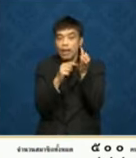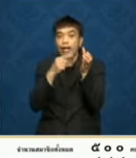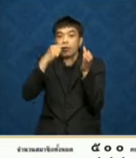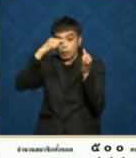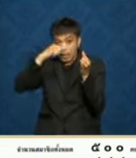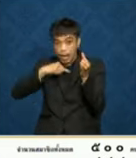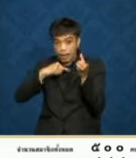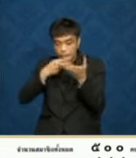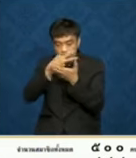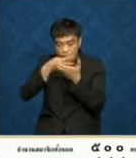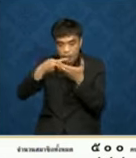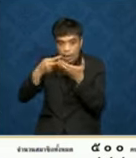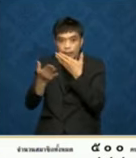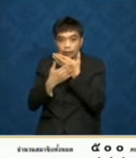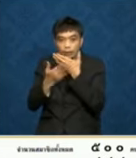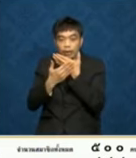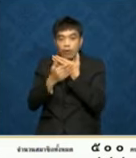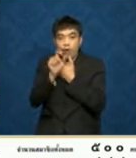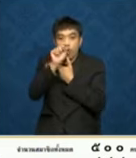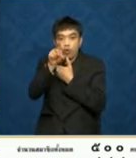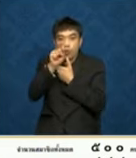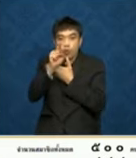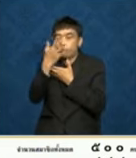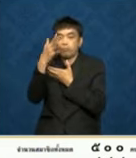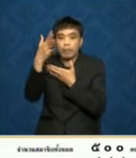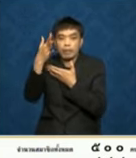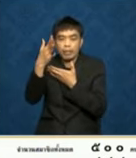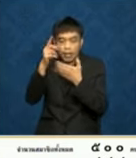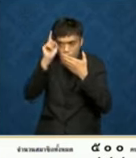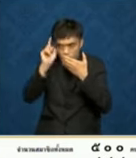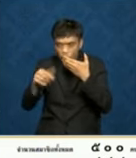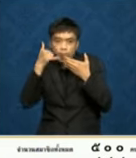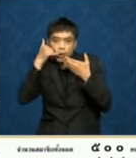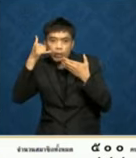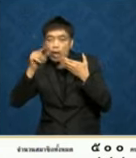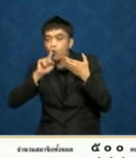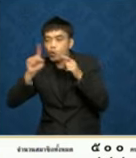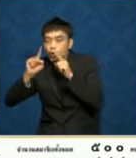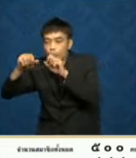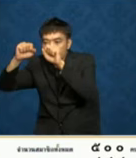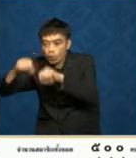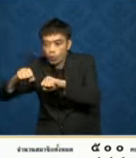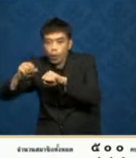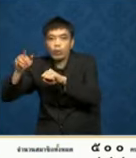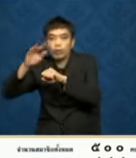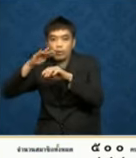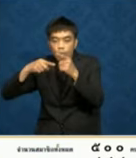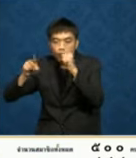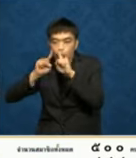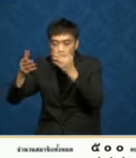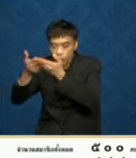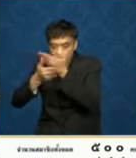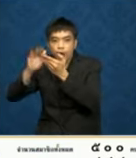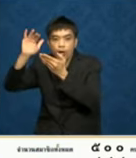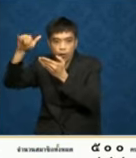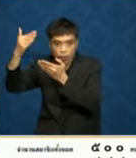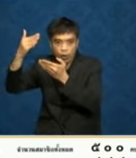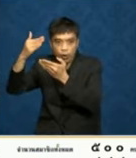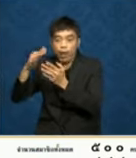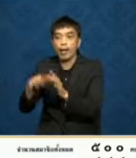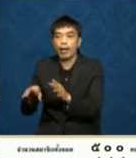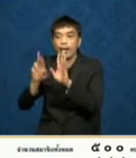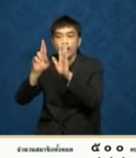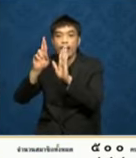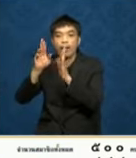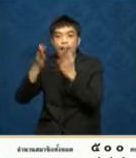ระบบเตินภายชกเฉินเพรเราต้ไปคุยกัเขาก่อน วามาตรฐานของเรามเป็แบบไหนมภายยีระดับ เราต้องเซ็มาตาฐาตรนี้ก่อนแลไป